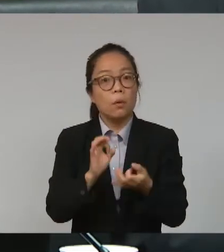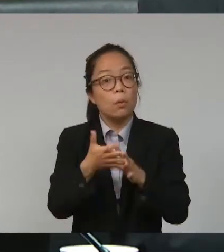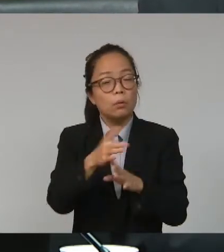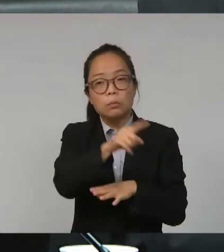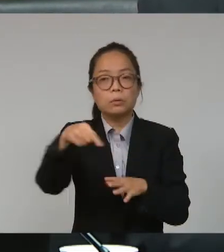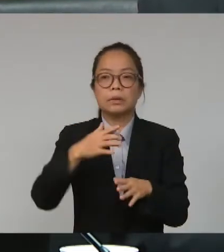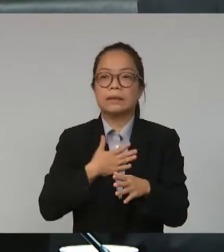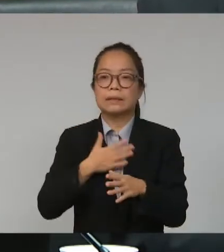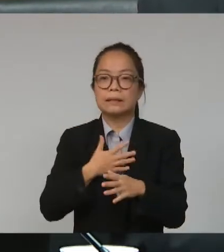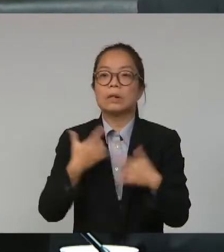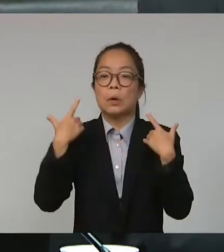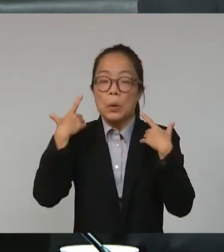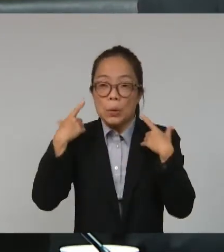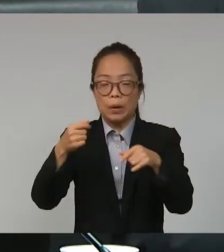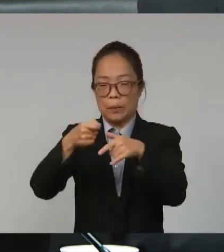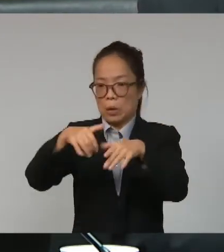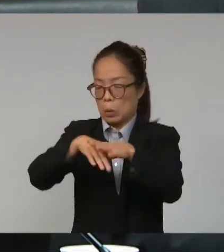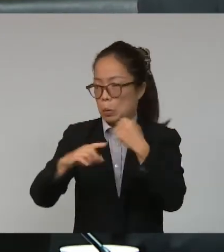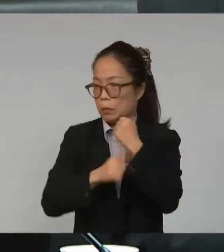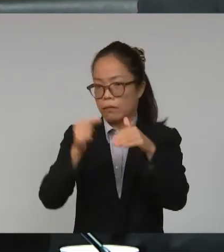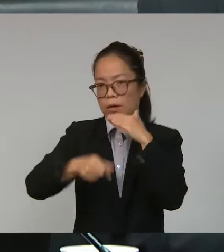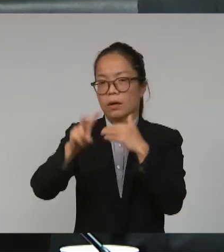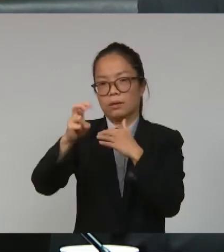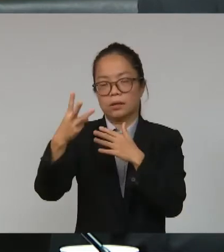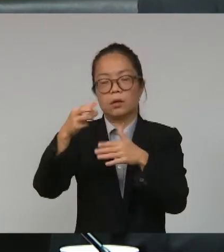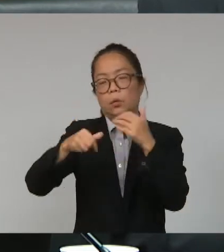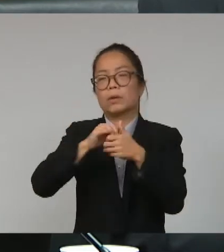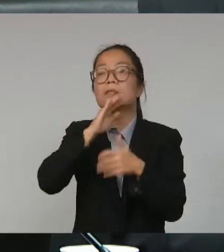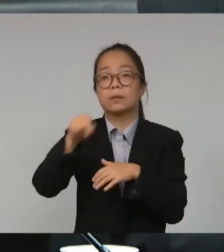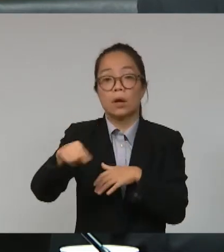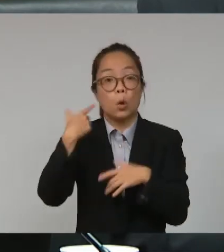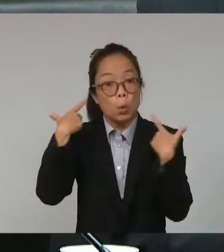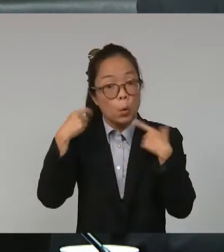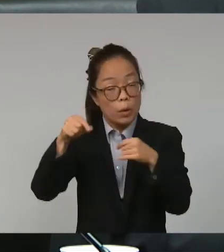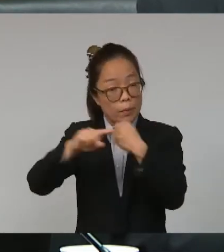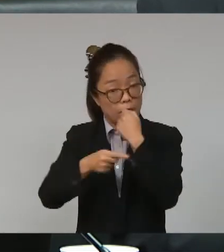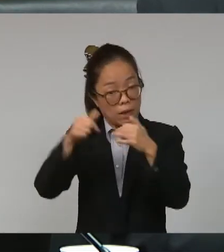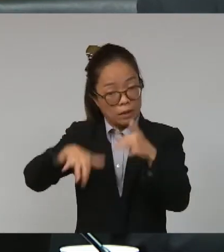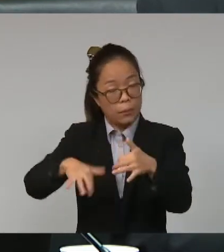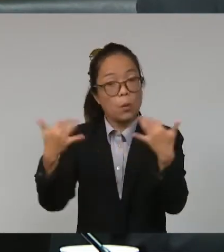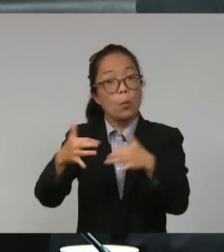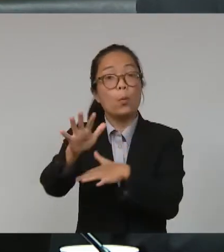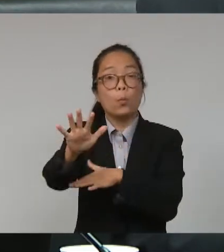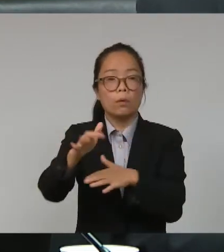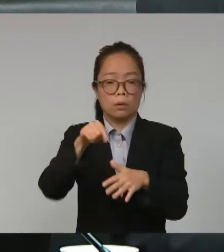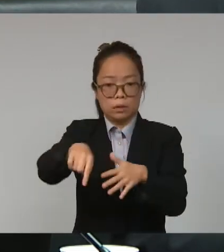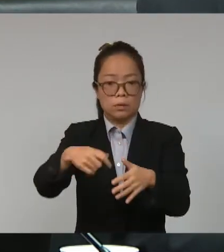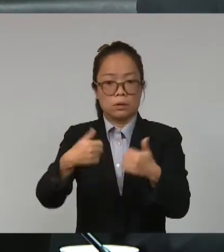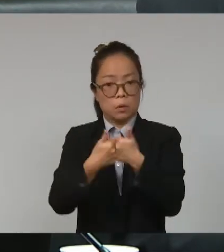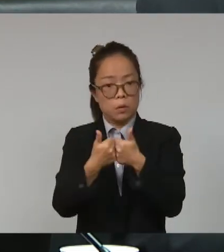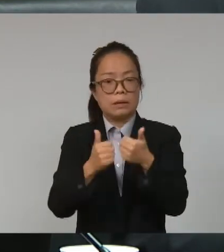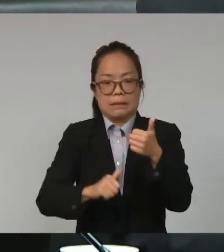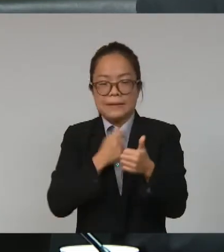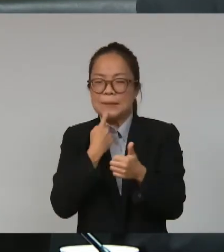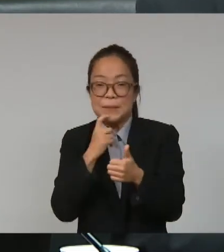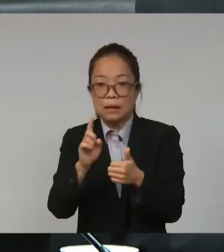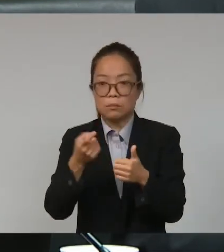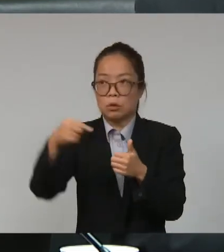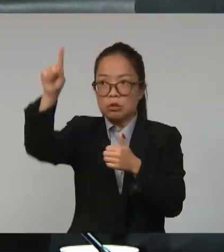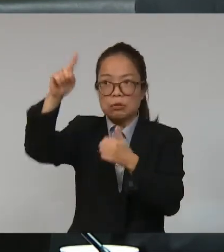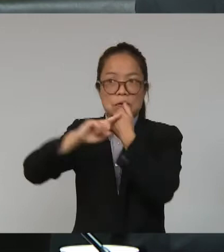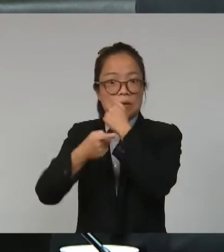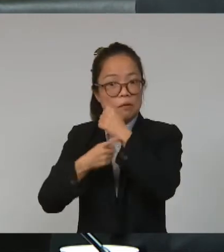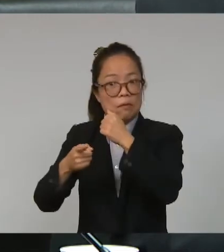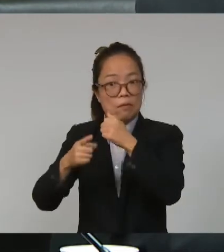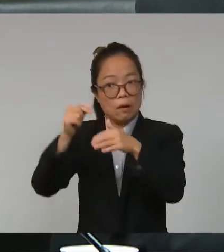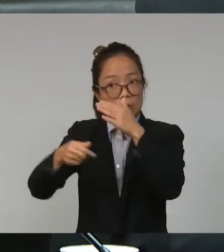们大家都知道，原来公投法二十三条就是这样规定。如果原来的公投法有问题的，那其贵会这个质疑恐怕是在质疑说之前的公投法二十